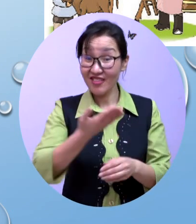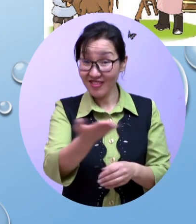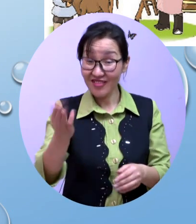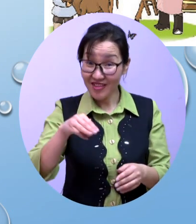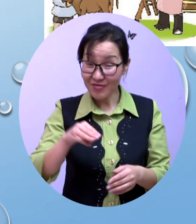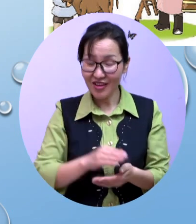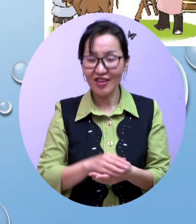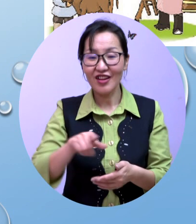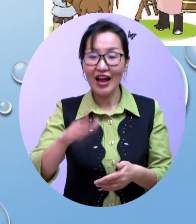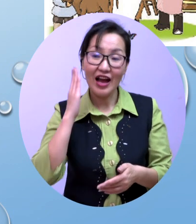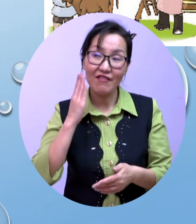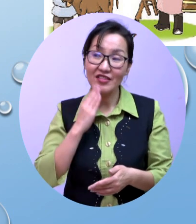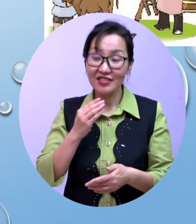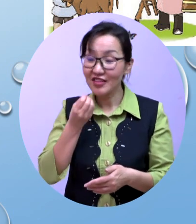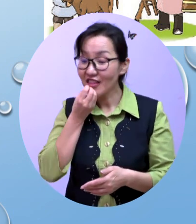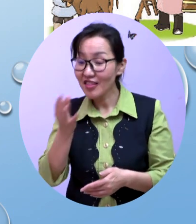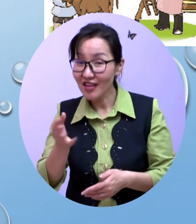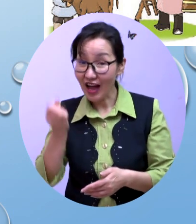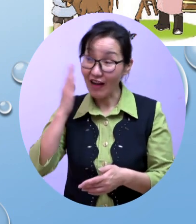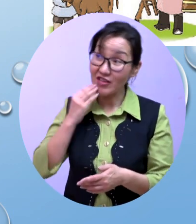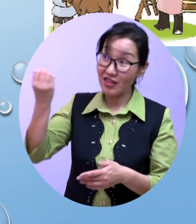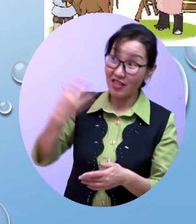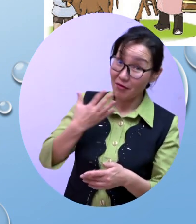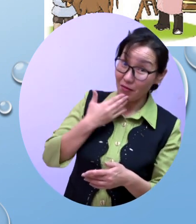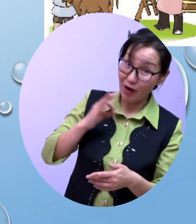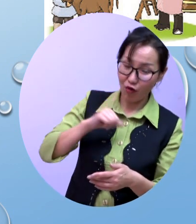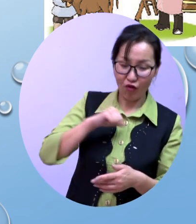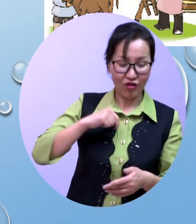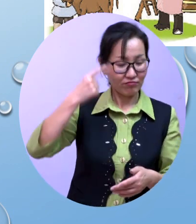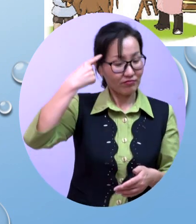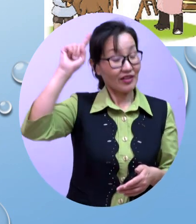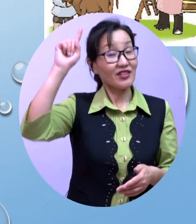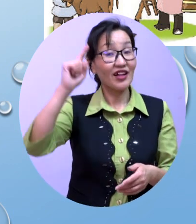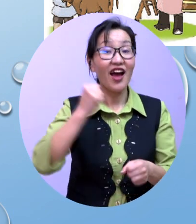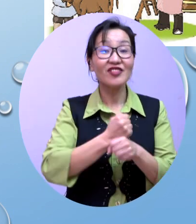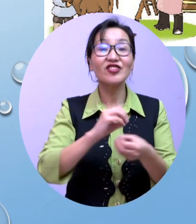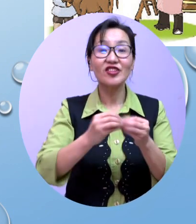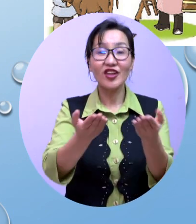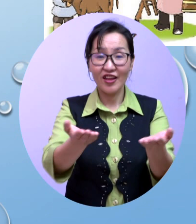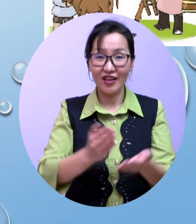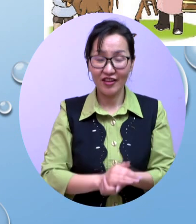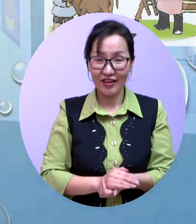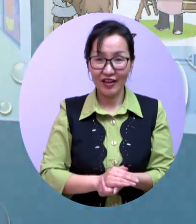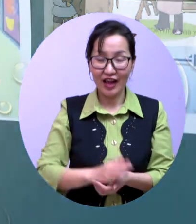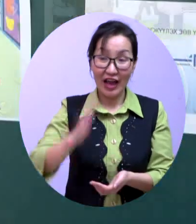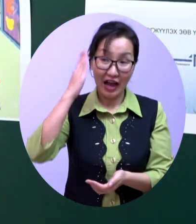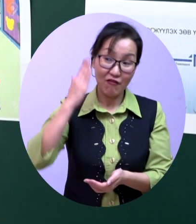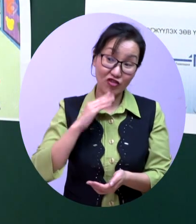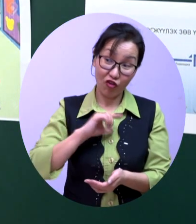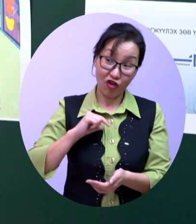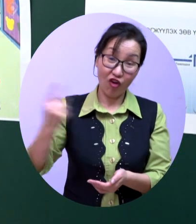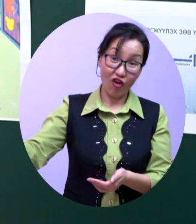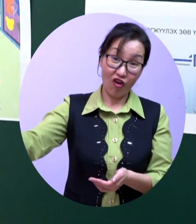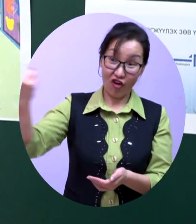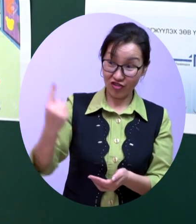удаа аав ээжийгээ хилээгүү байхад нь санаачилгаараа ямар нэгэн ажил хийгээрэй. Аав ээж нь орж